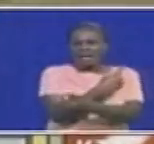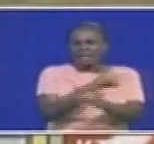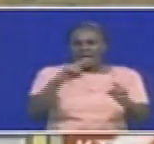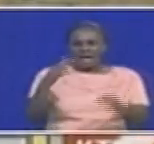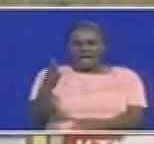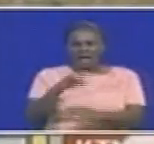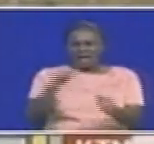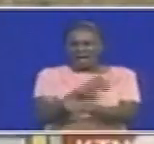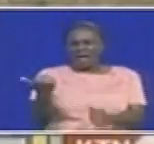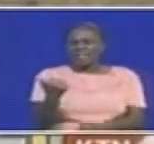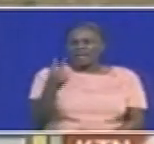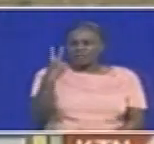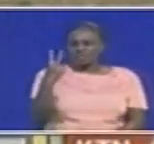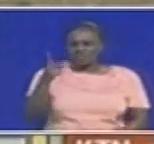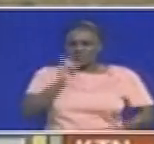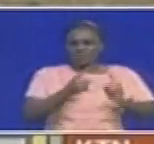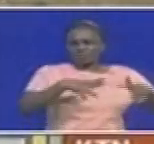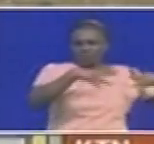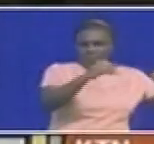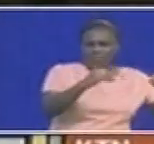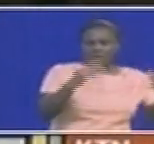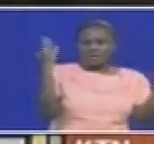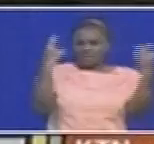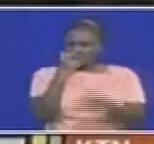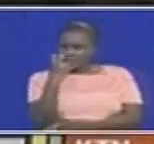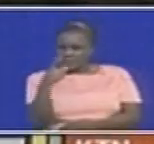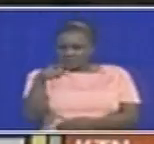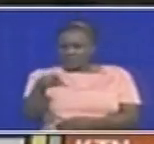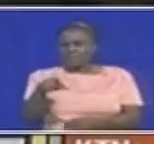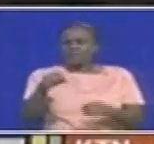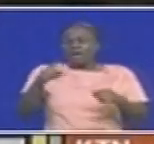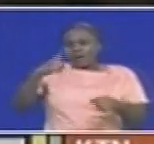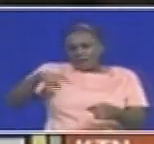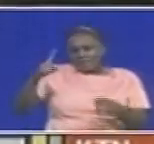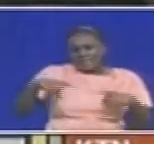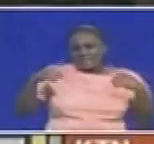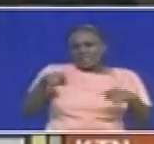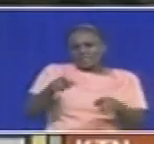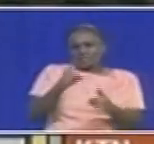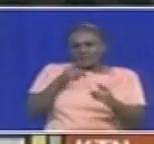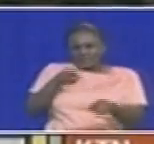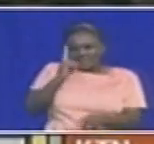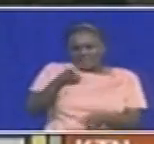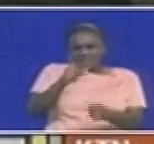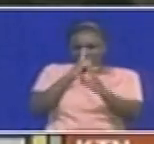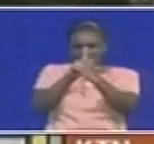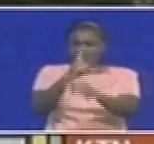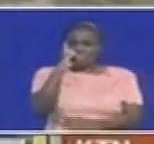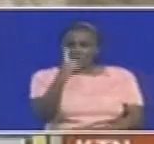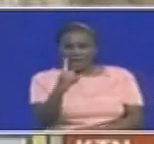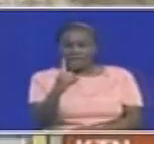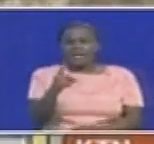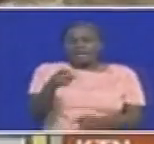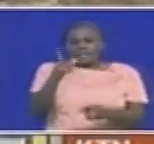mwendo wa saa 7 usiku wa jana. Washukiwa hao walifanikiwa kumuua kifaru mmoja. Naibu mwelekezi wa KWS Jonathan